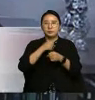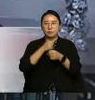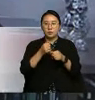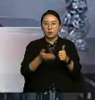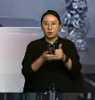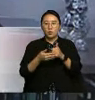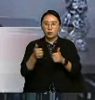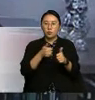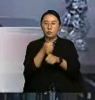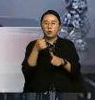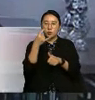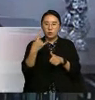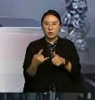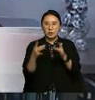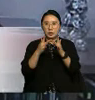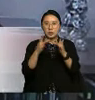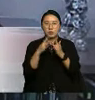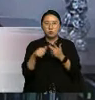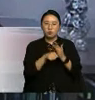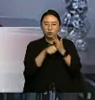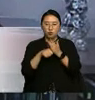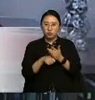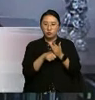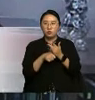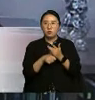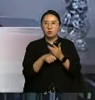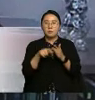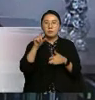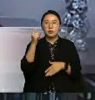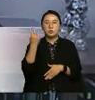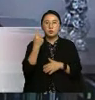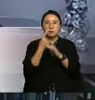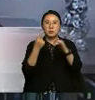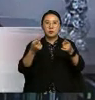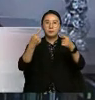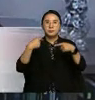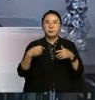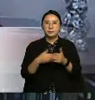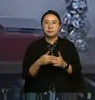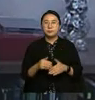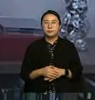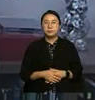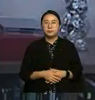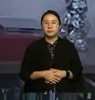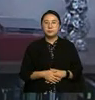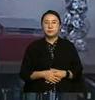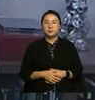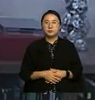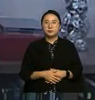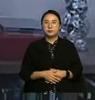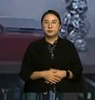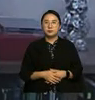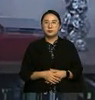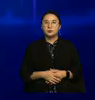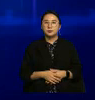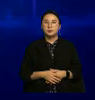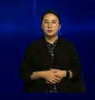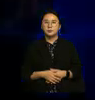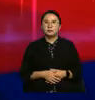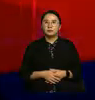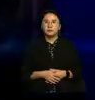구성된 유치위원회가 실시한 온라인 서명운동에도 만 천여 명이 동참했습니다. 보도에 양재정 기자입니다.